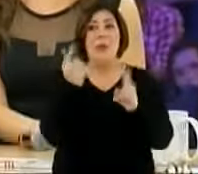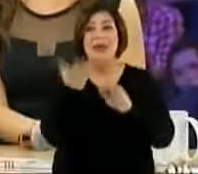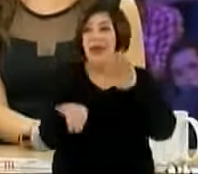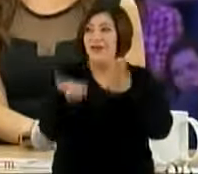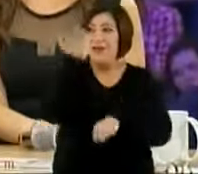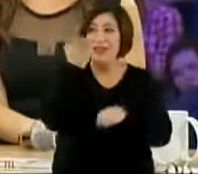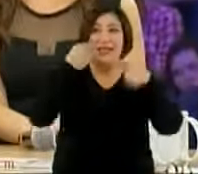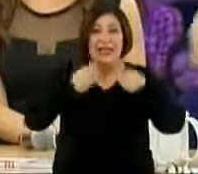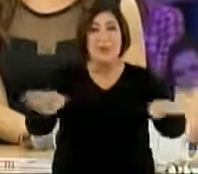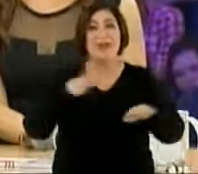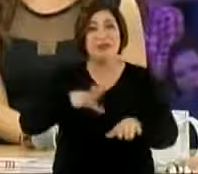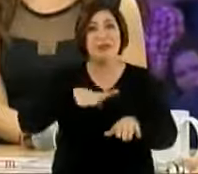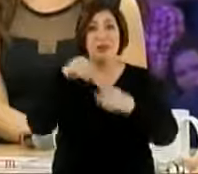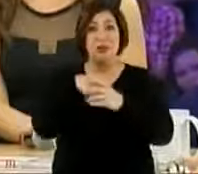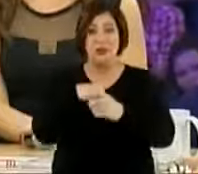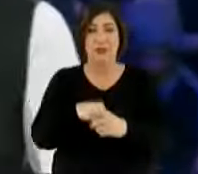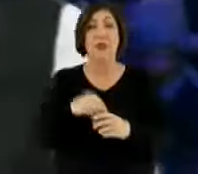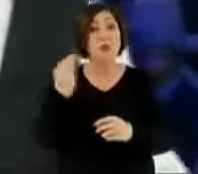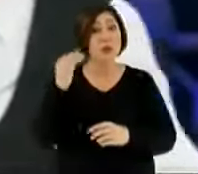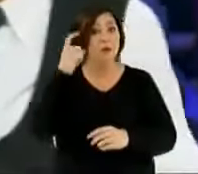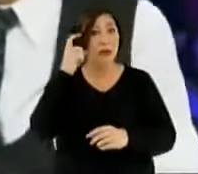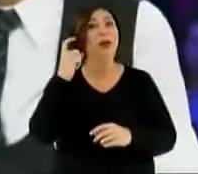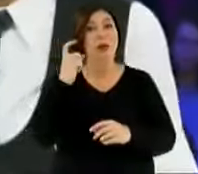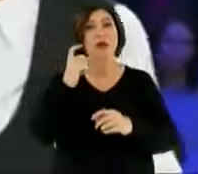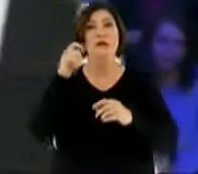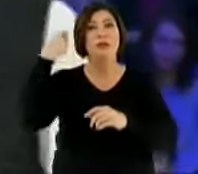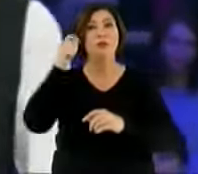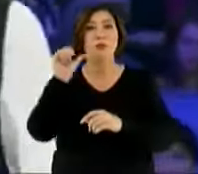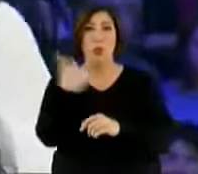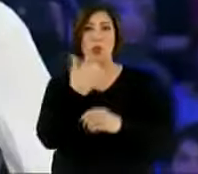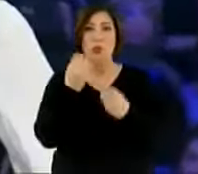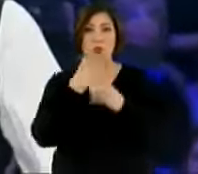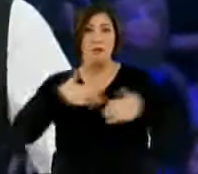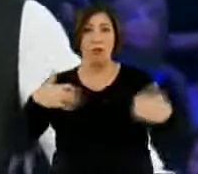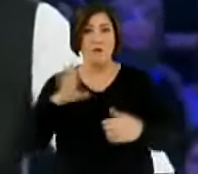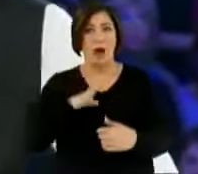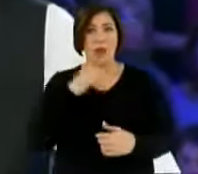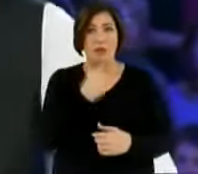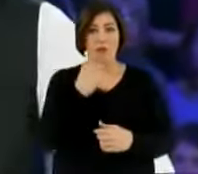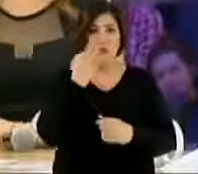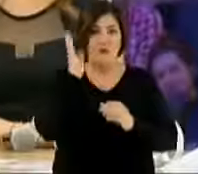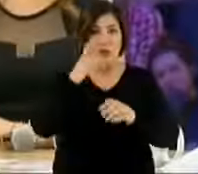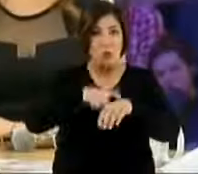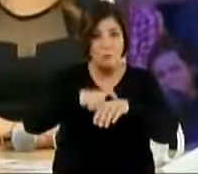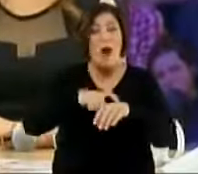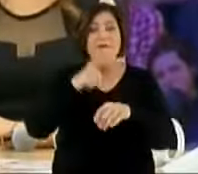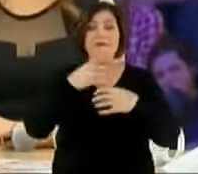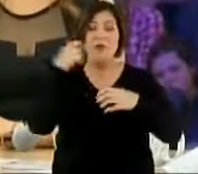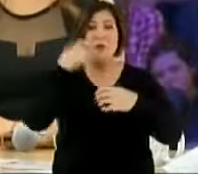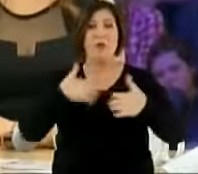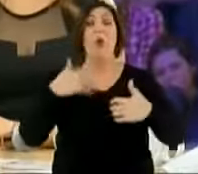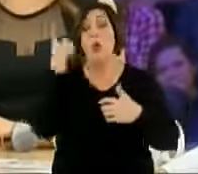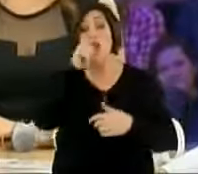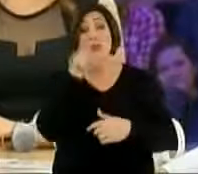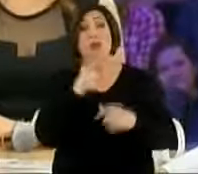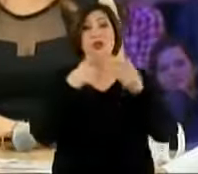daha fazla şekilde girmek istedikleri için. Aa, güzel fikir. Demek ki filme güveniyorlar. Çok kopyayla girmek filme güvenin bir işareti. O yüzden sanıyoruz